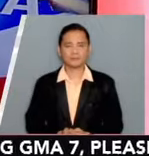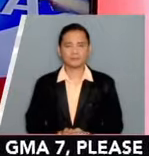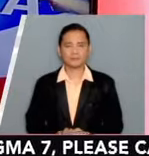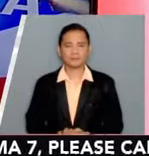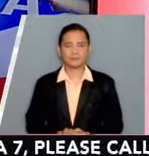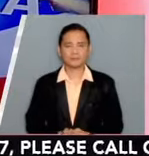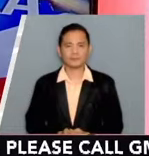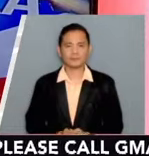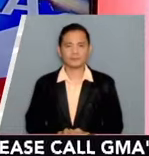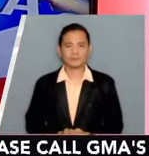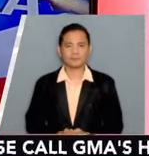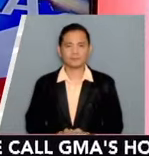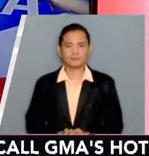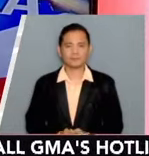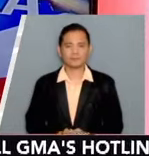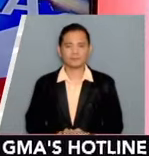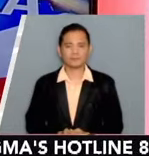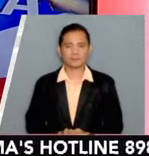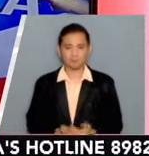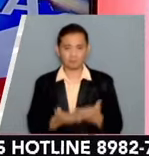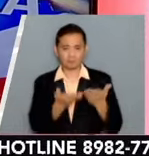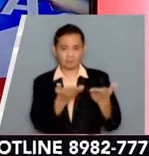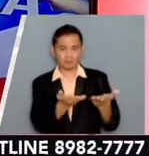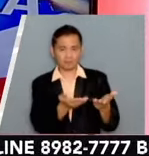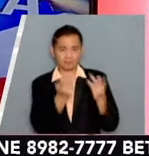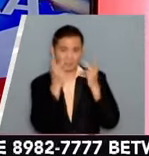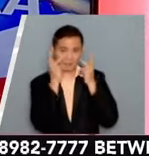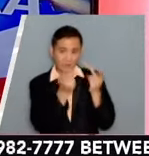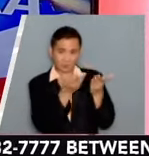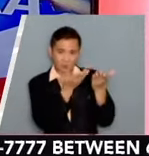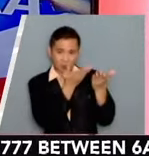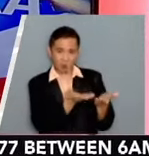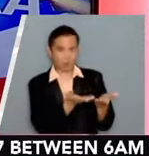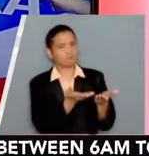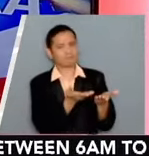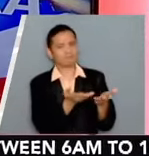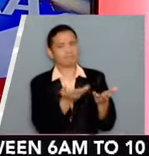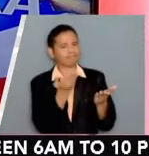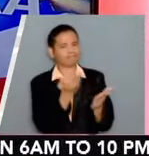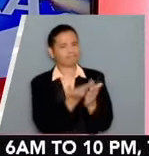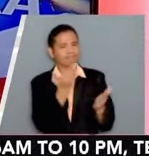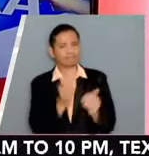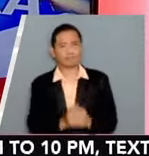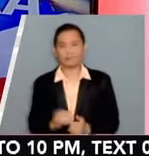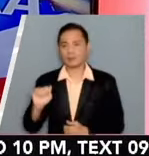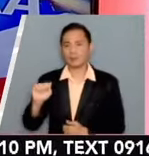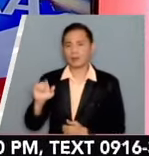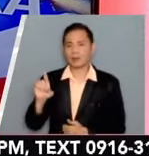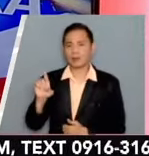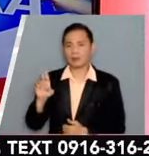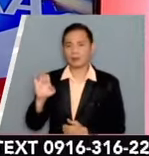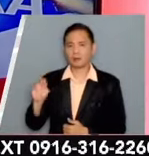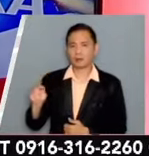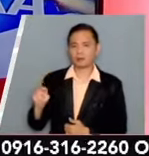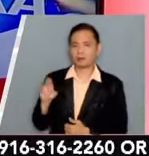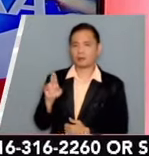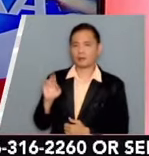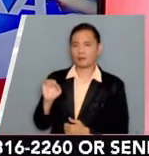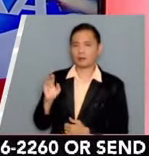What you see is what you get. Yan ang hirit ng Asia's multimedia star na si Alden Richards sa nag-viral na posts